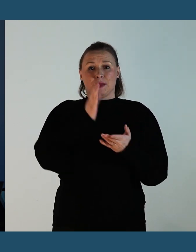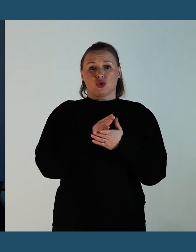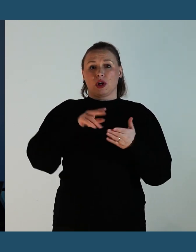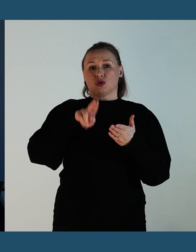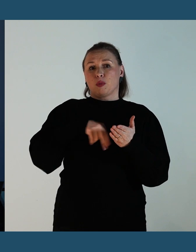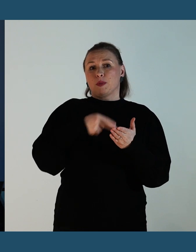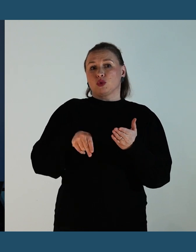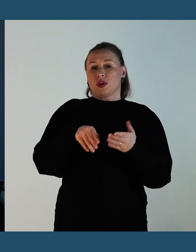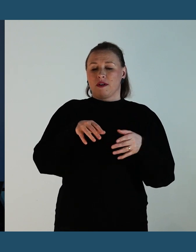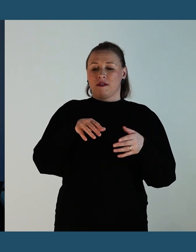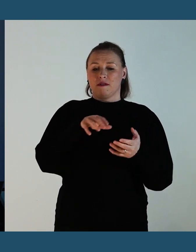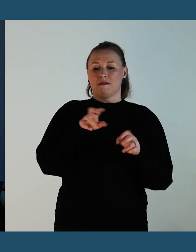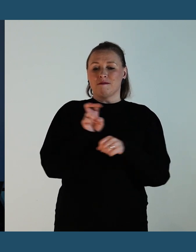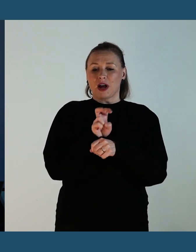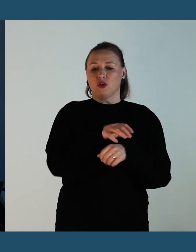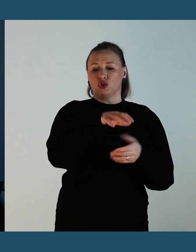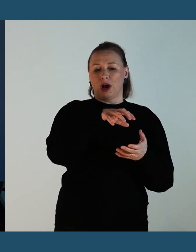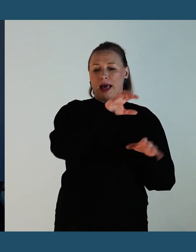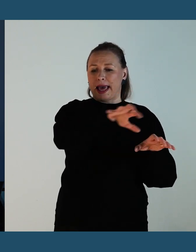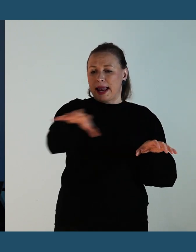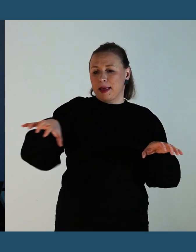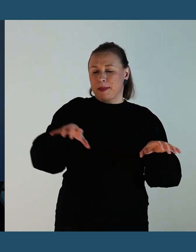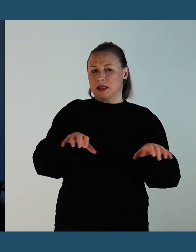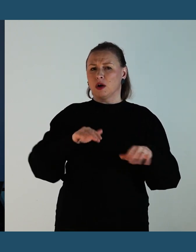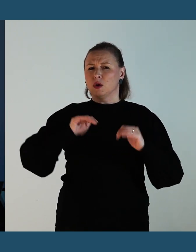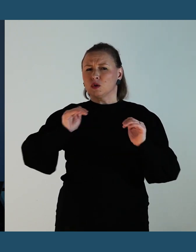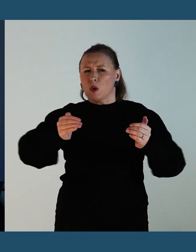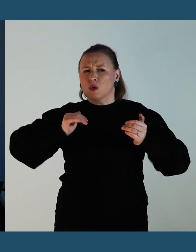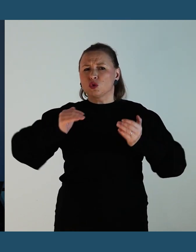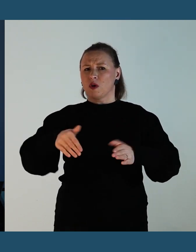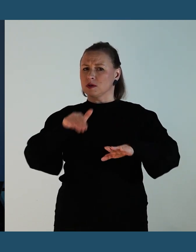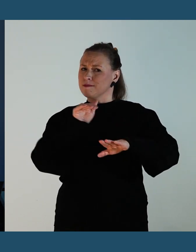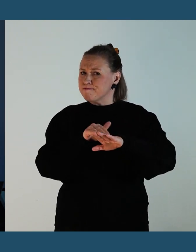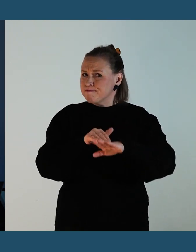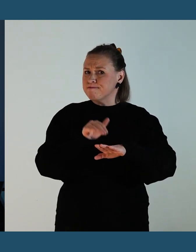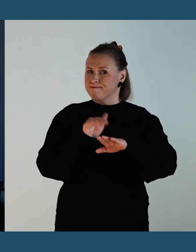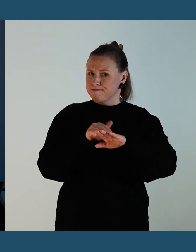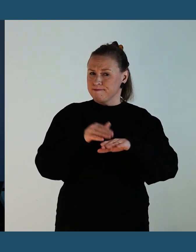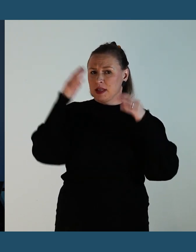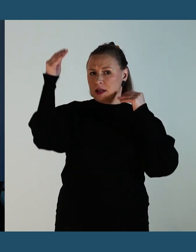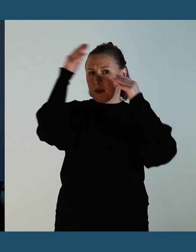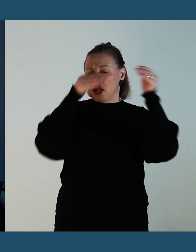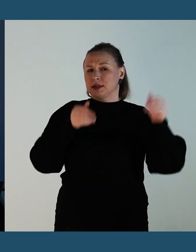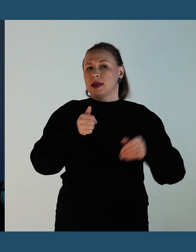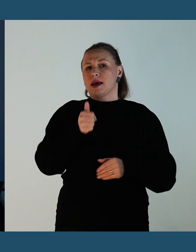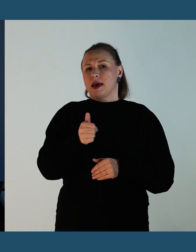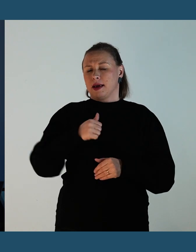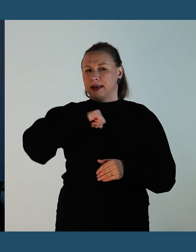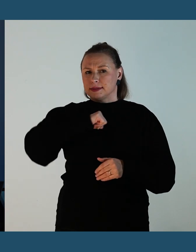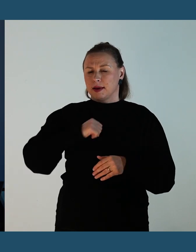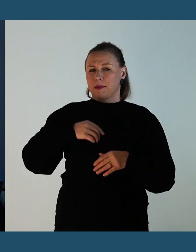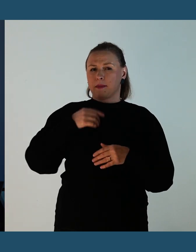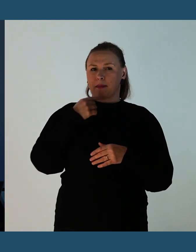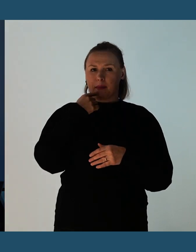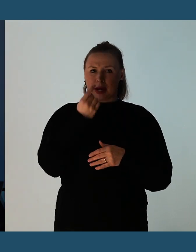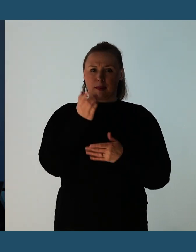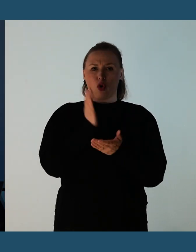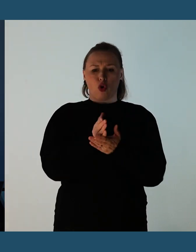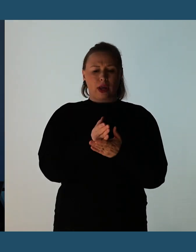Suomea koskevissa suosituksissaan toistuvasti esiin tarpeen saamelaisten itsemääräämisoikeuden